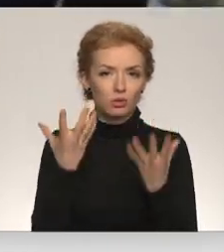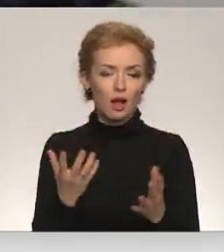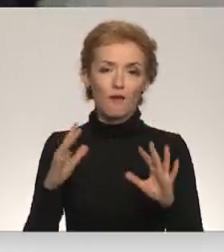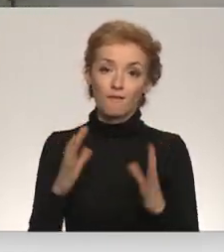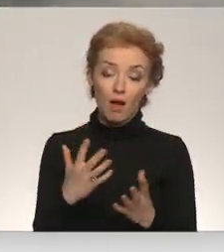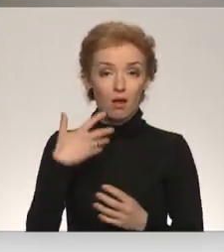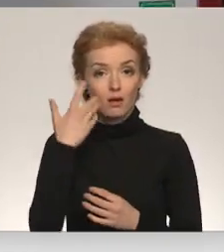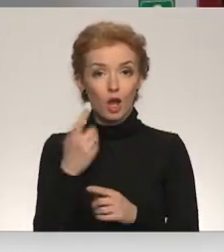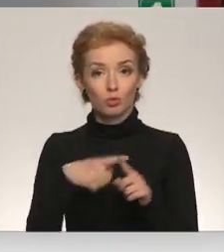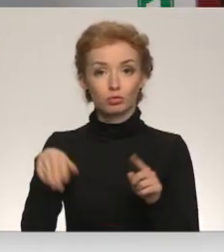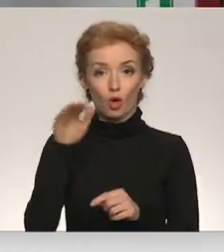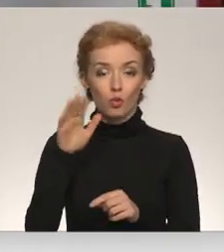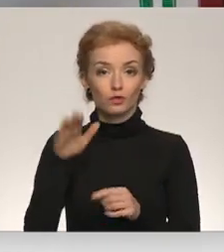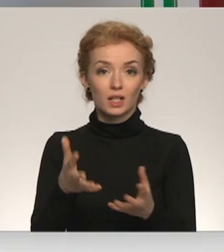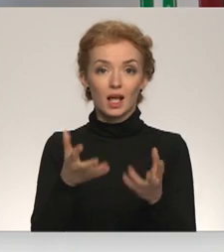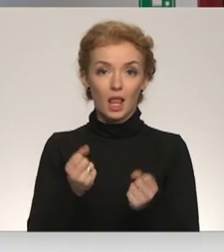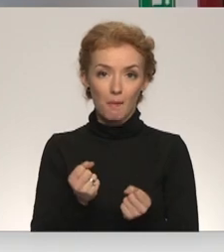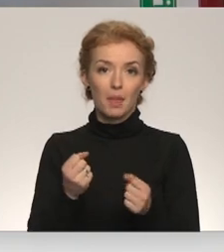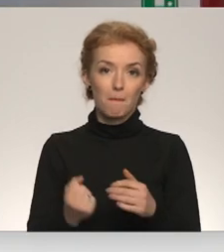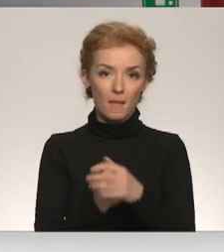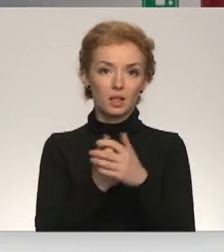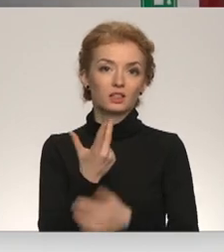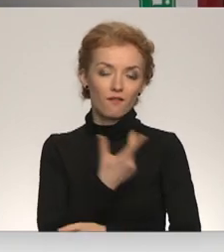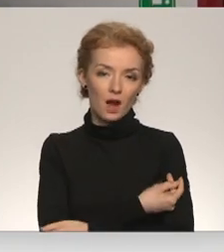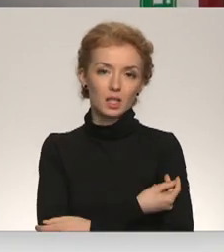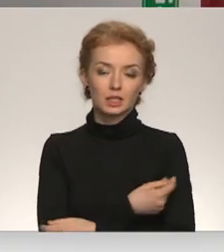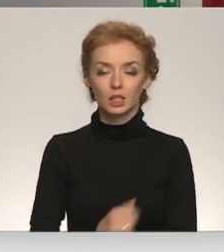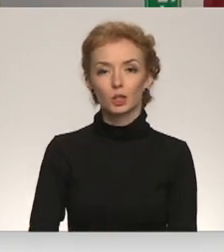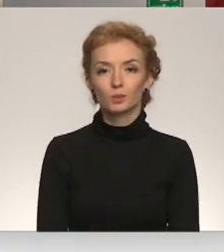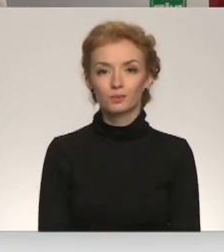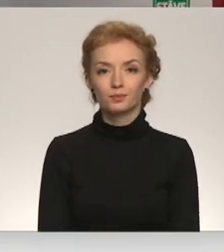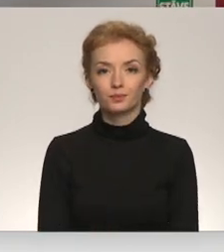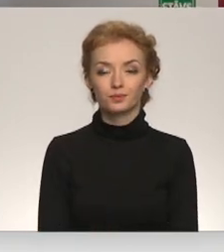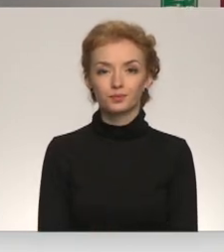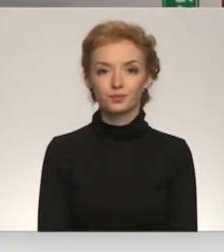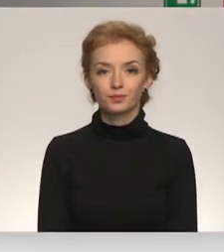kad pusaudži varēs saņemt balss vakcīnu. Dinija Jemļanova, Tenis Bikovskis, RTV.